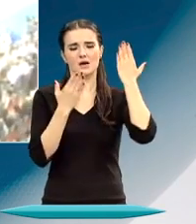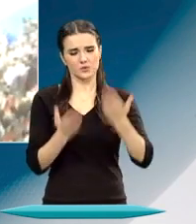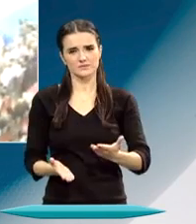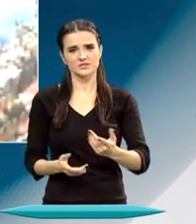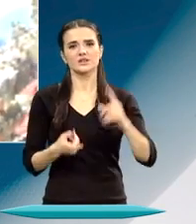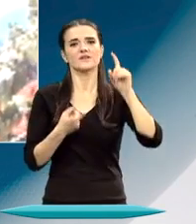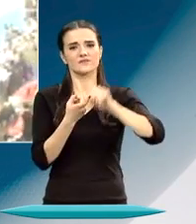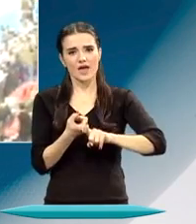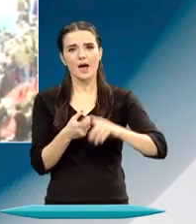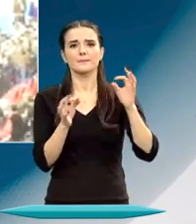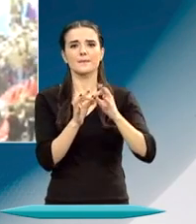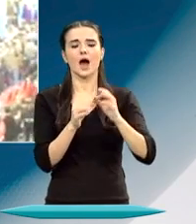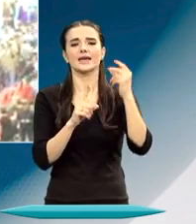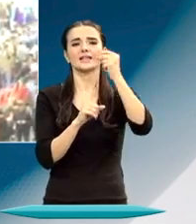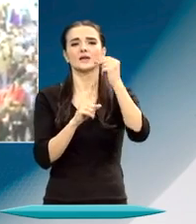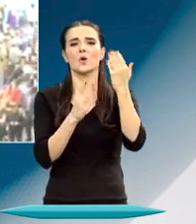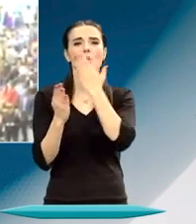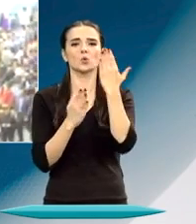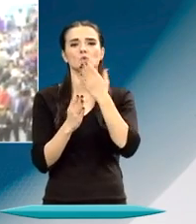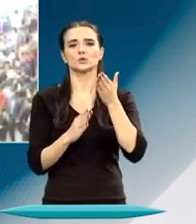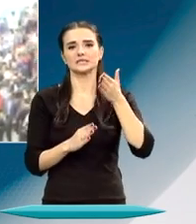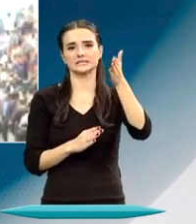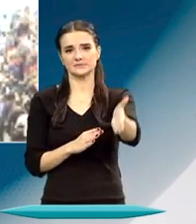ve Baha ilkokul çağındadır.